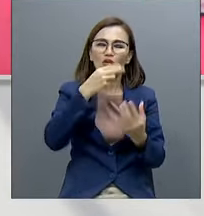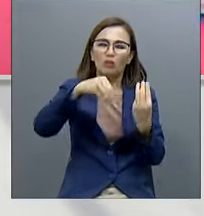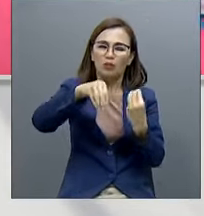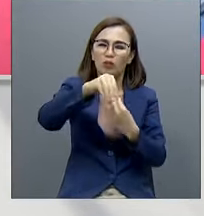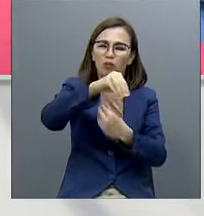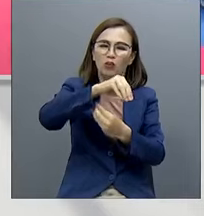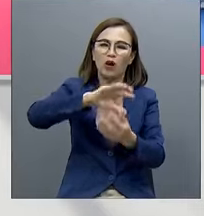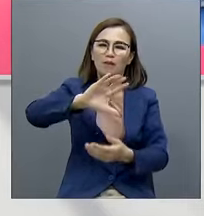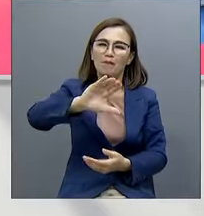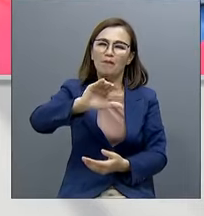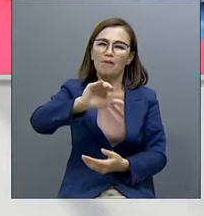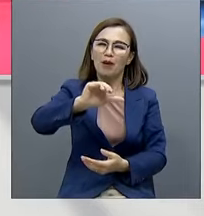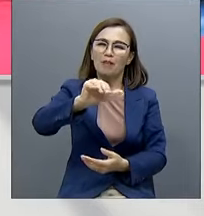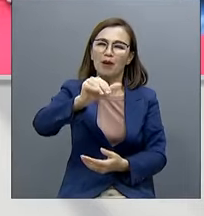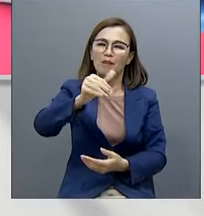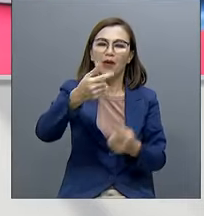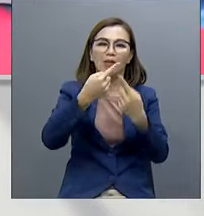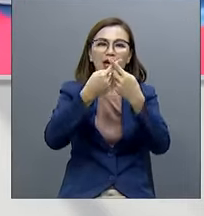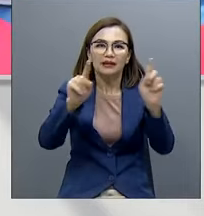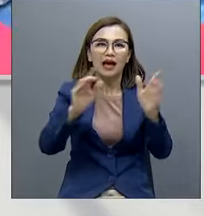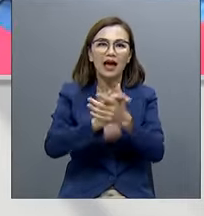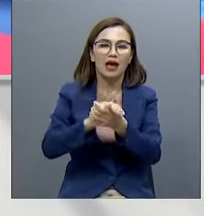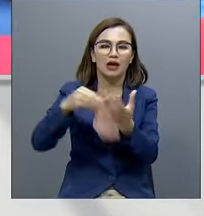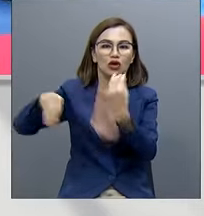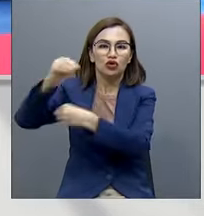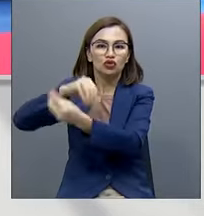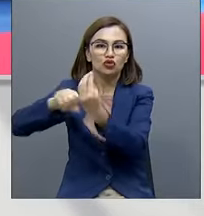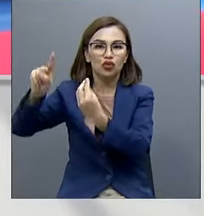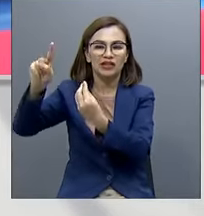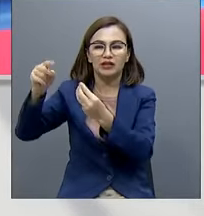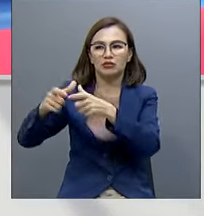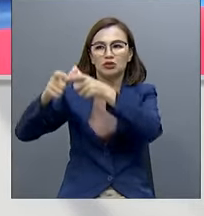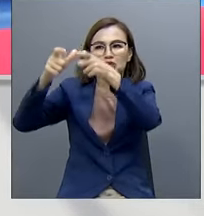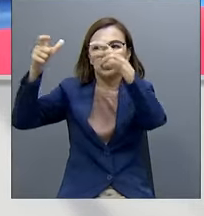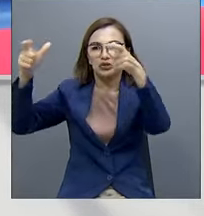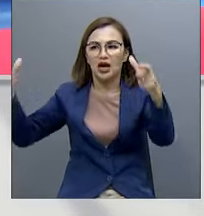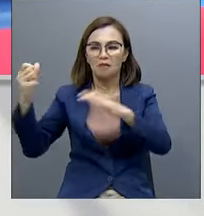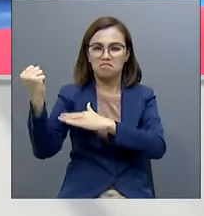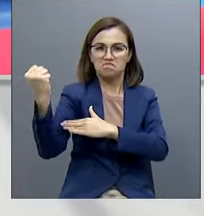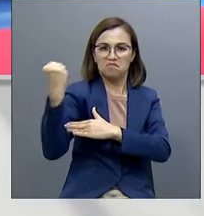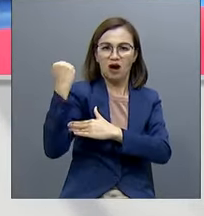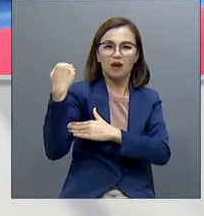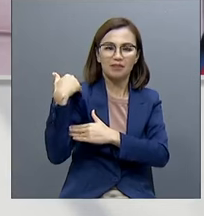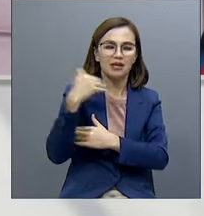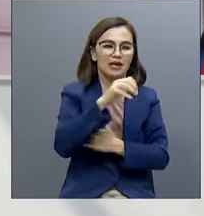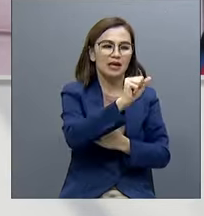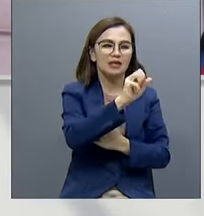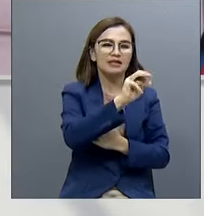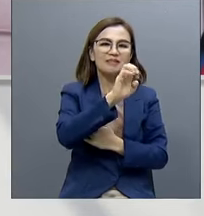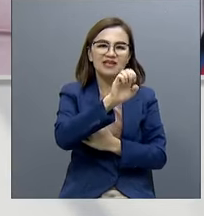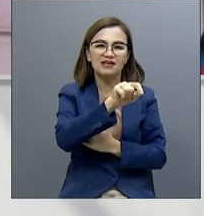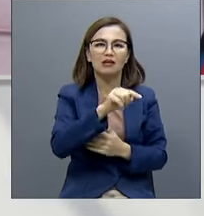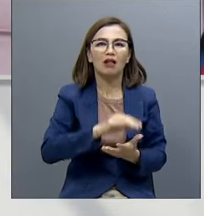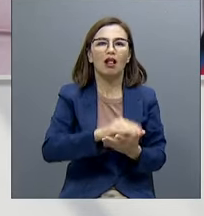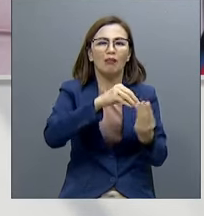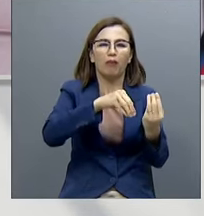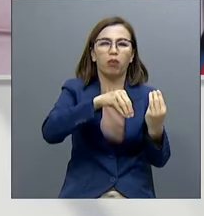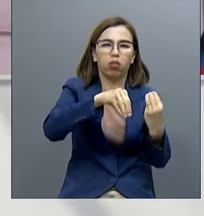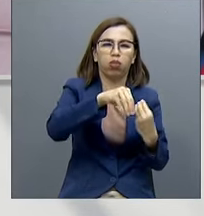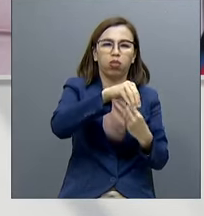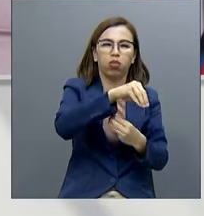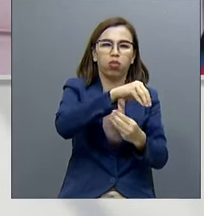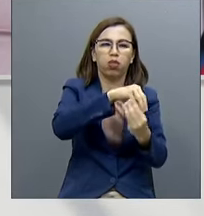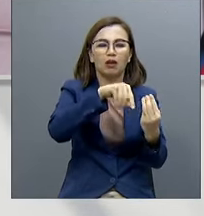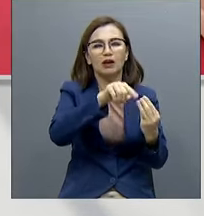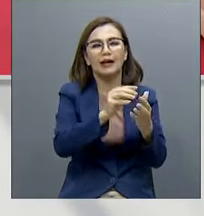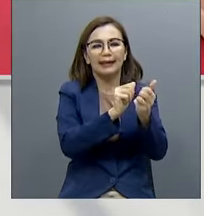ว่าธุรกิจขนาดใหญ่มีพลังมีอำนาจเหนือตลาดมากขึ้นขณะที่ธุรกิจ smeนะคะทำธุรกิจด้วยความยากลำบากค่ะไม่สามารถ